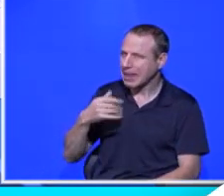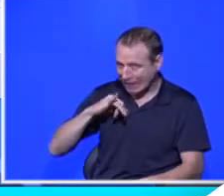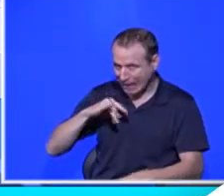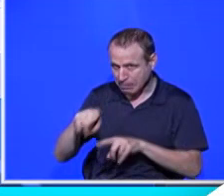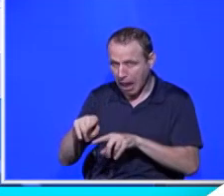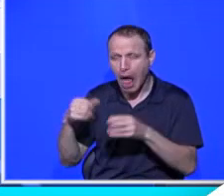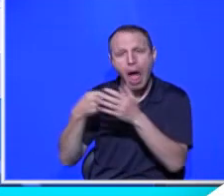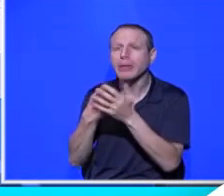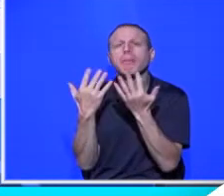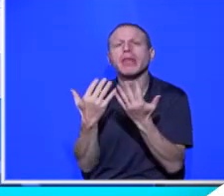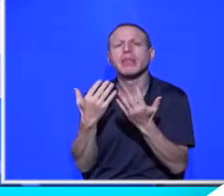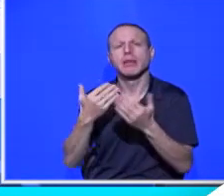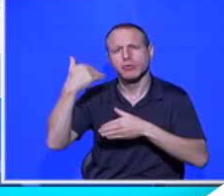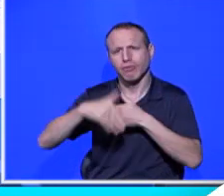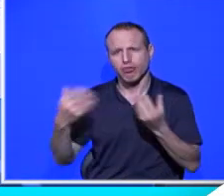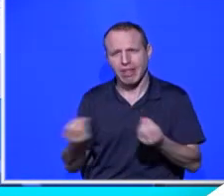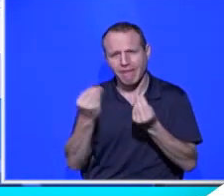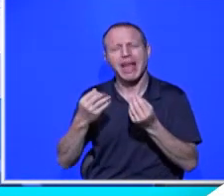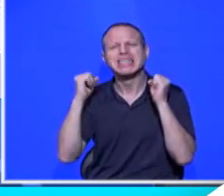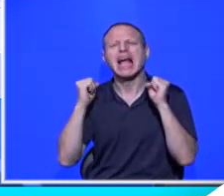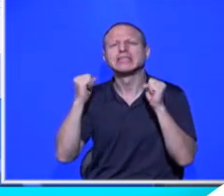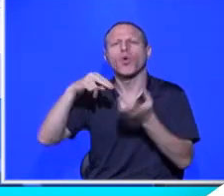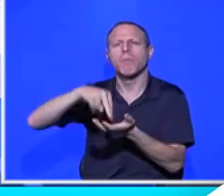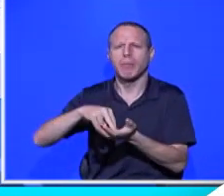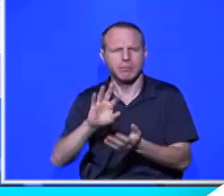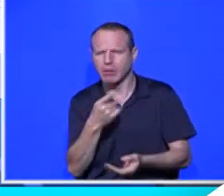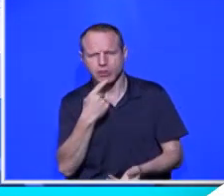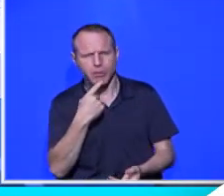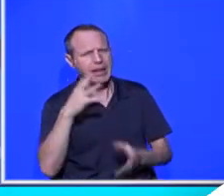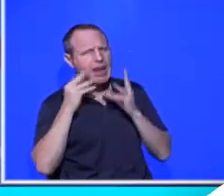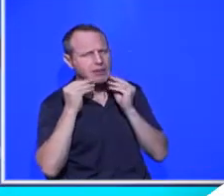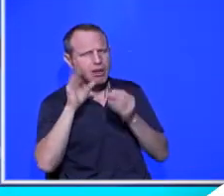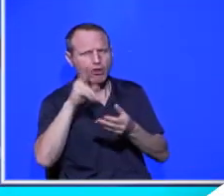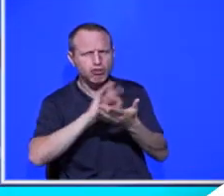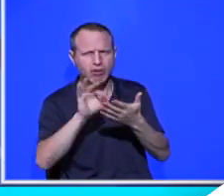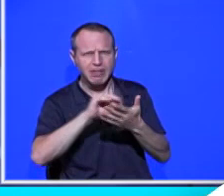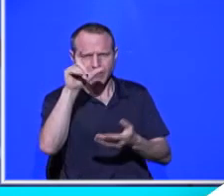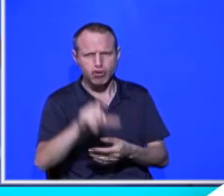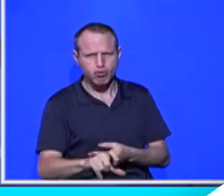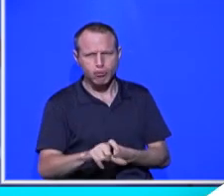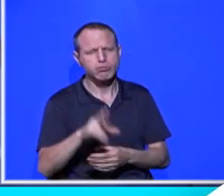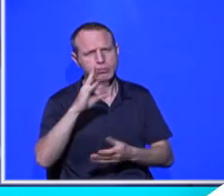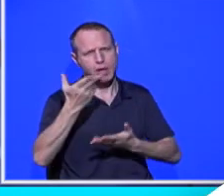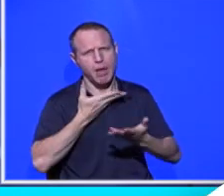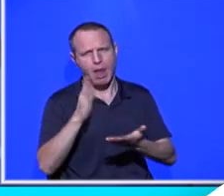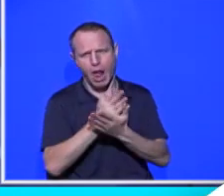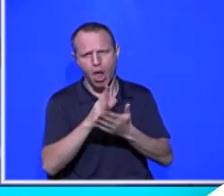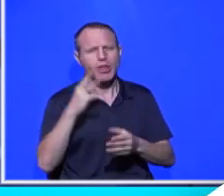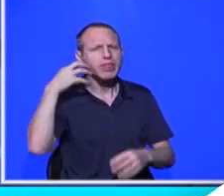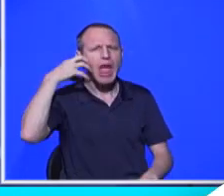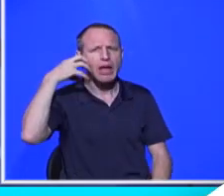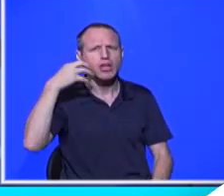מתי בסופו של דבר יחזיקו מעמד, יופי. מה זאת אומרת, לליצמן יש כתב אישום שצריכים לקבל החלטות,